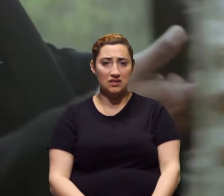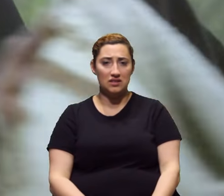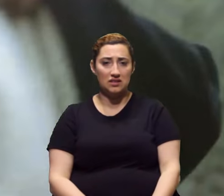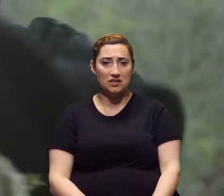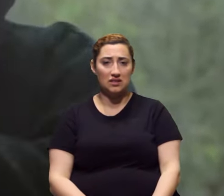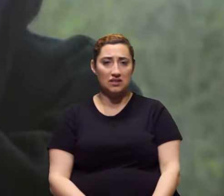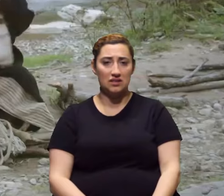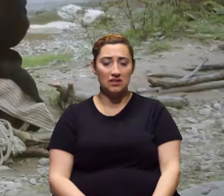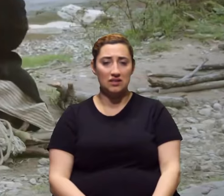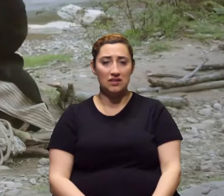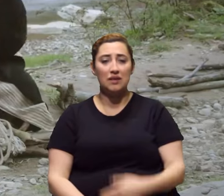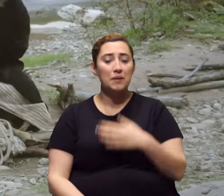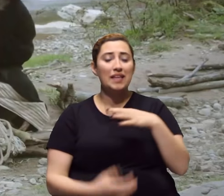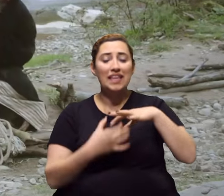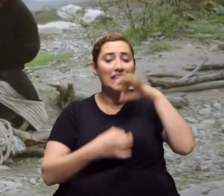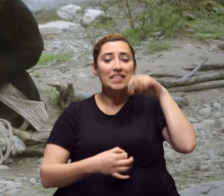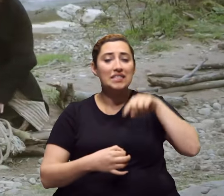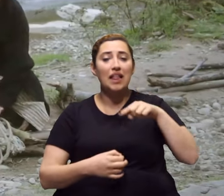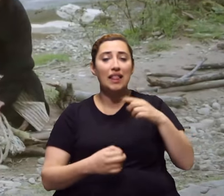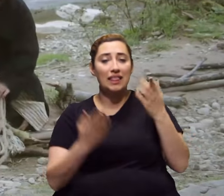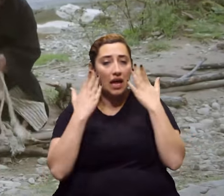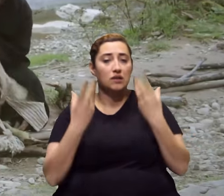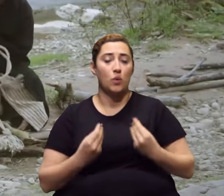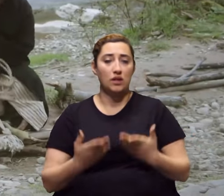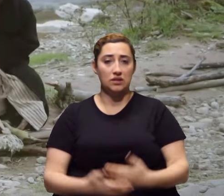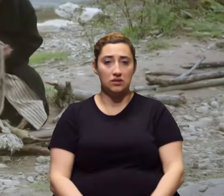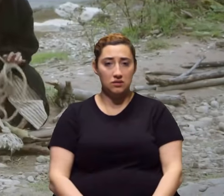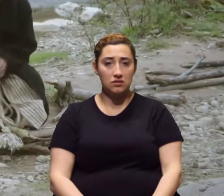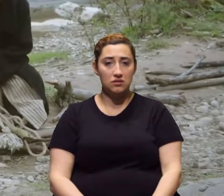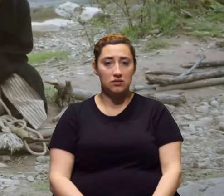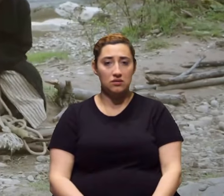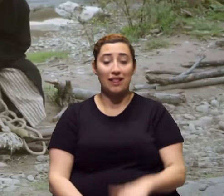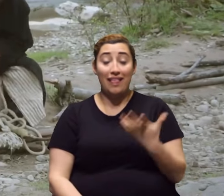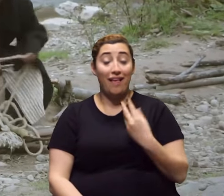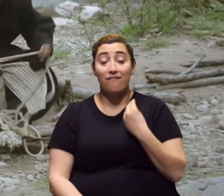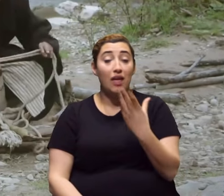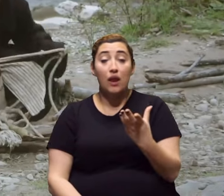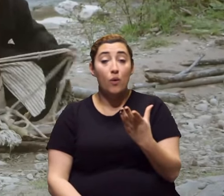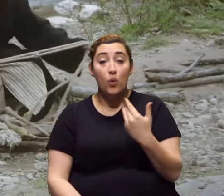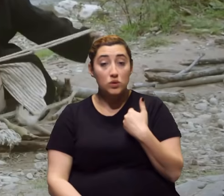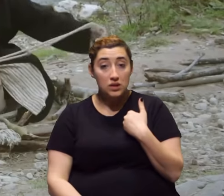erden nasip alasın. Doğrulmadan heybesini omzuna aldı. Ne verirsen